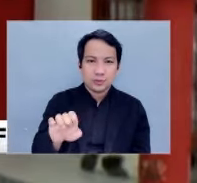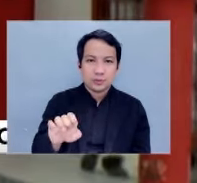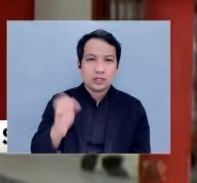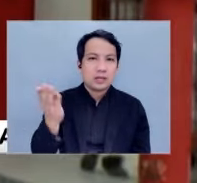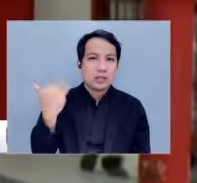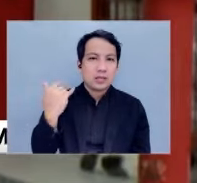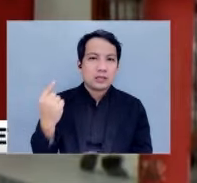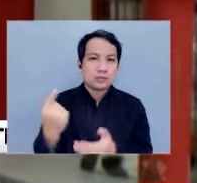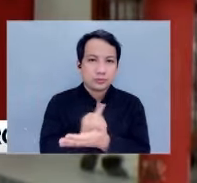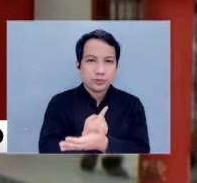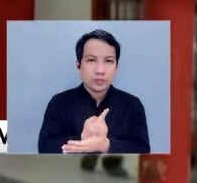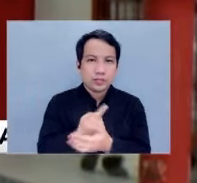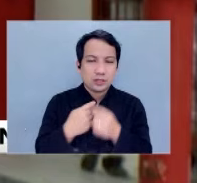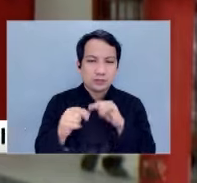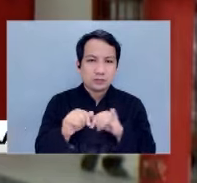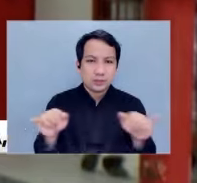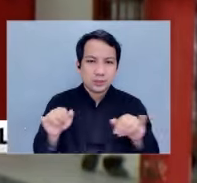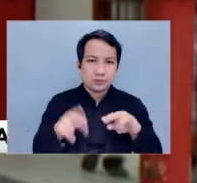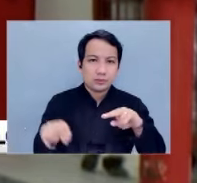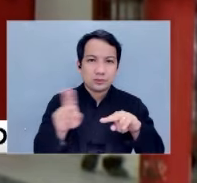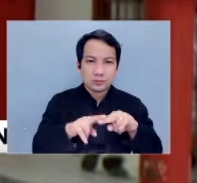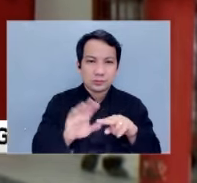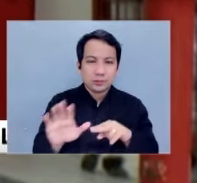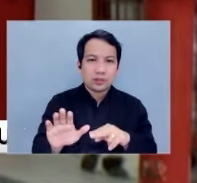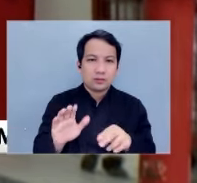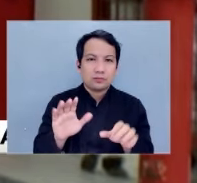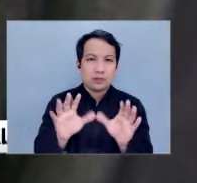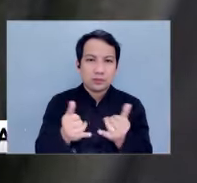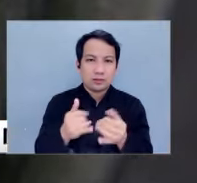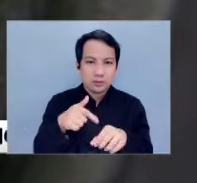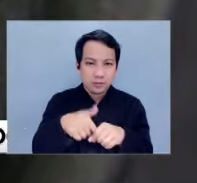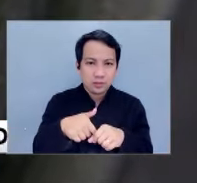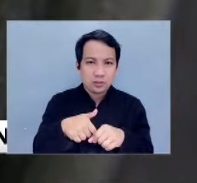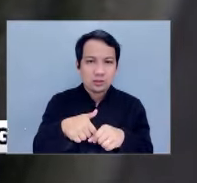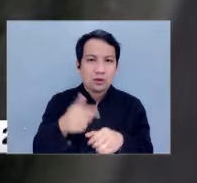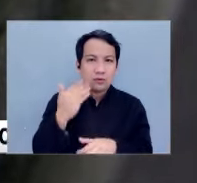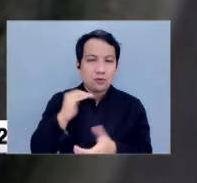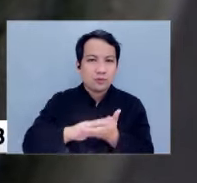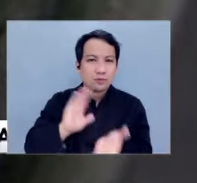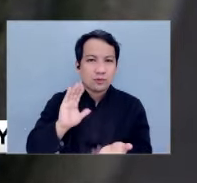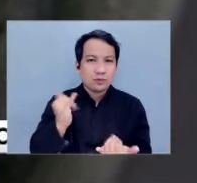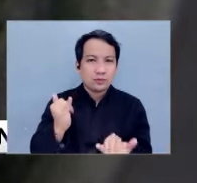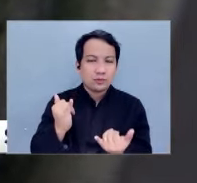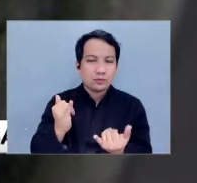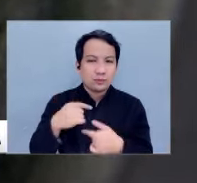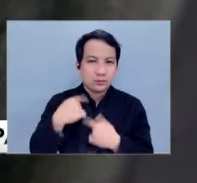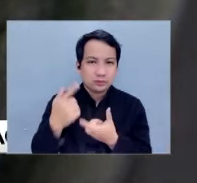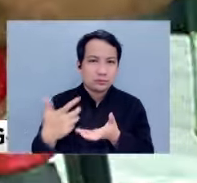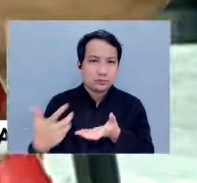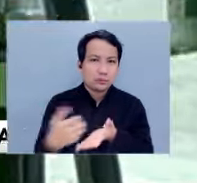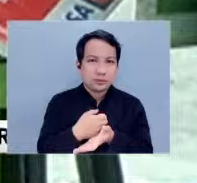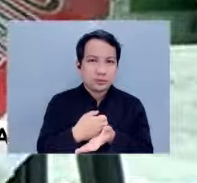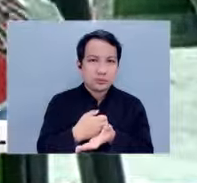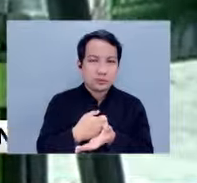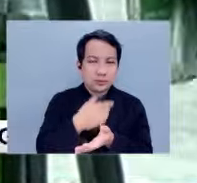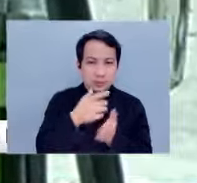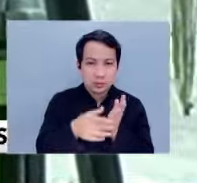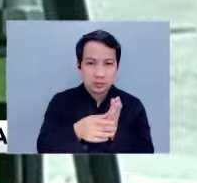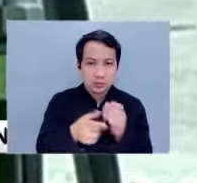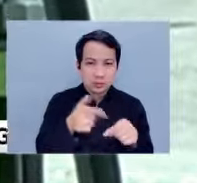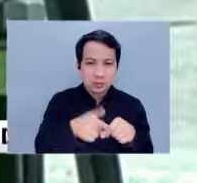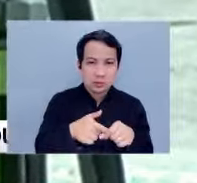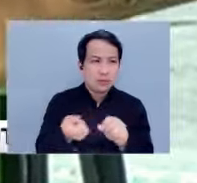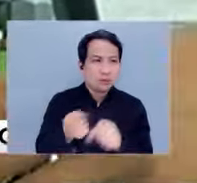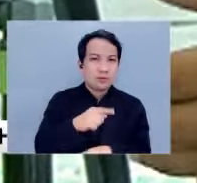ay nagpatupad ng price hike ang oil companies dahil sa mas mahal na presyo sa pag-angkat ng petrolyo mula sa Middle East.